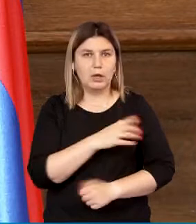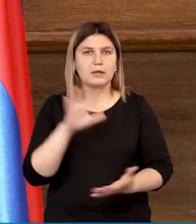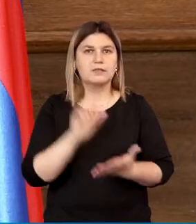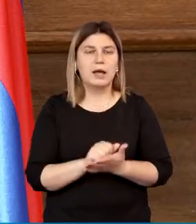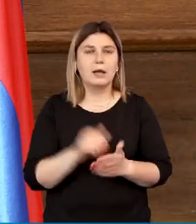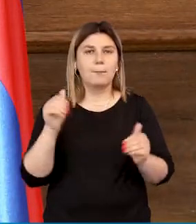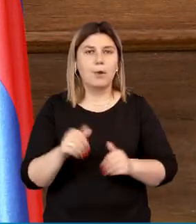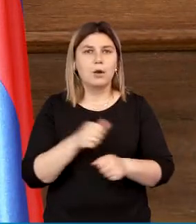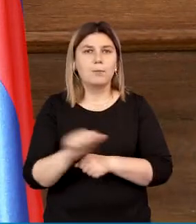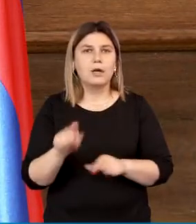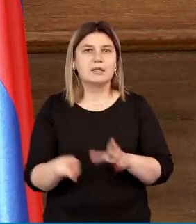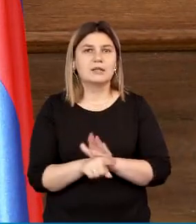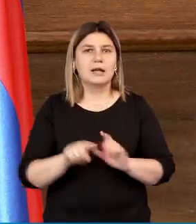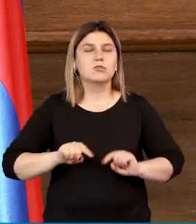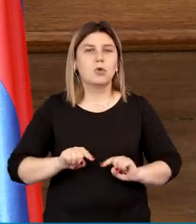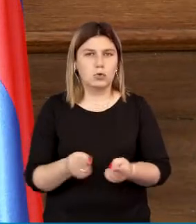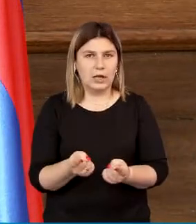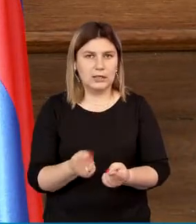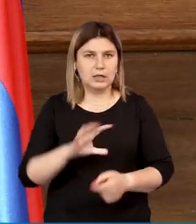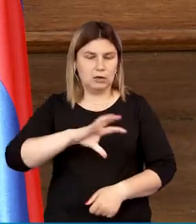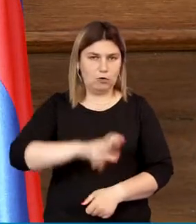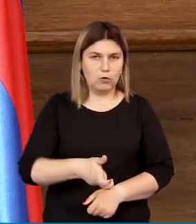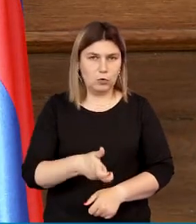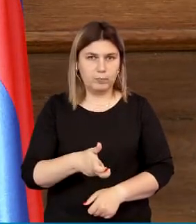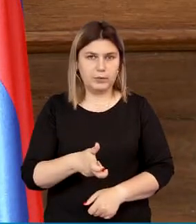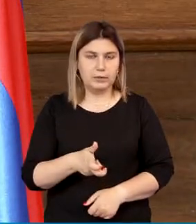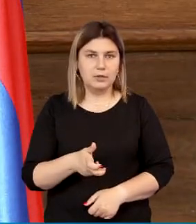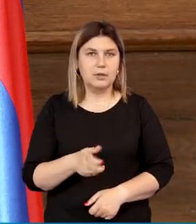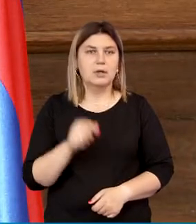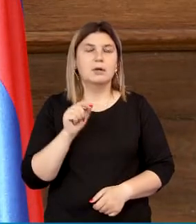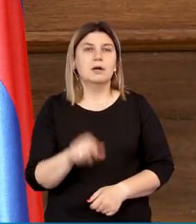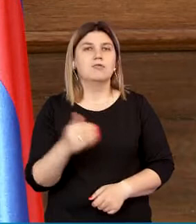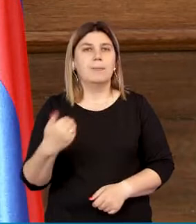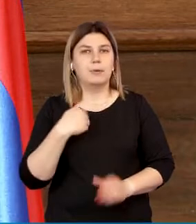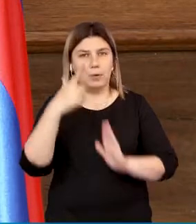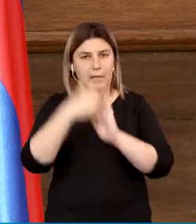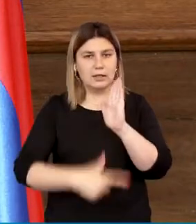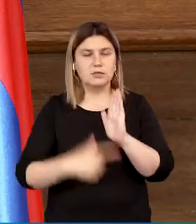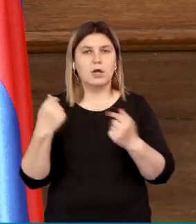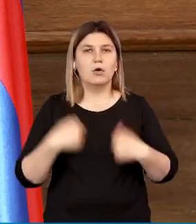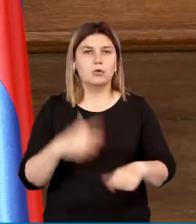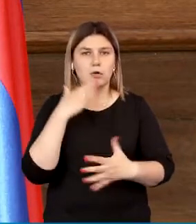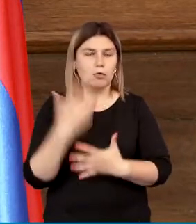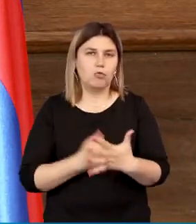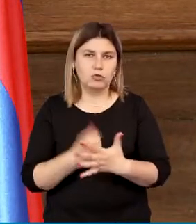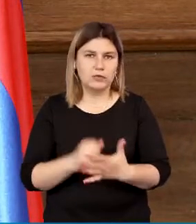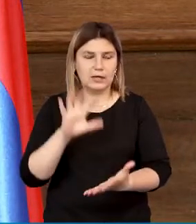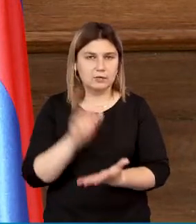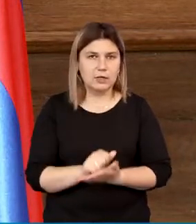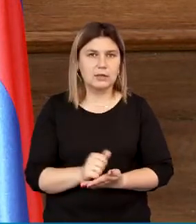się odbywać tylko dla zorganizowanych grup, tak aby była lista osób, które korzystają z tych zajęć i abyśmy